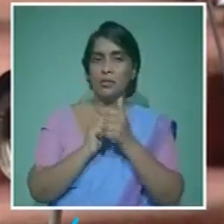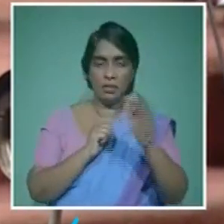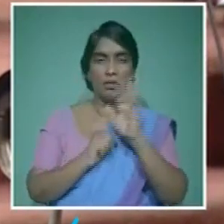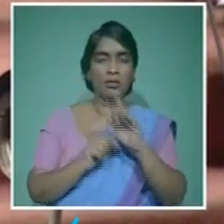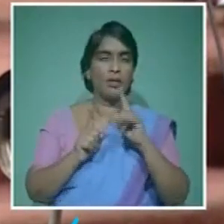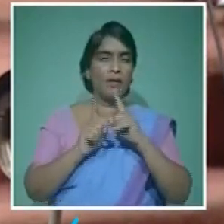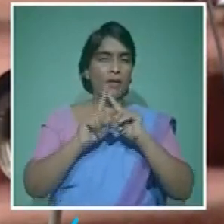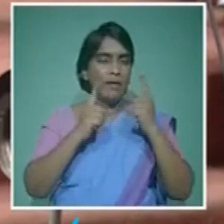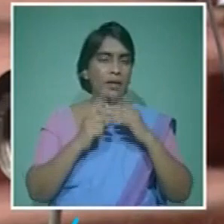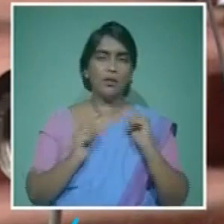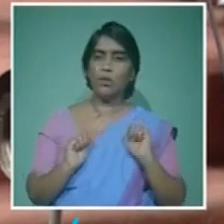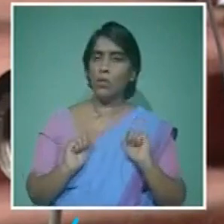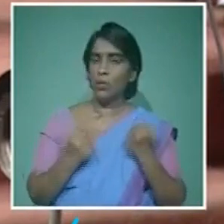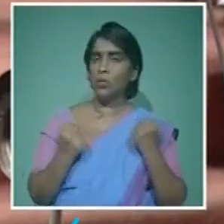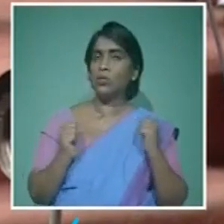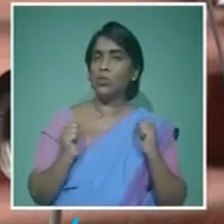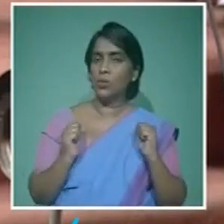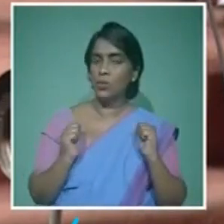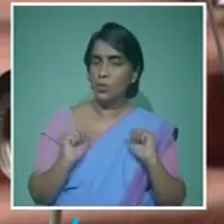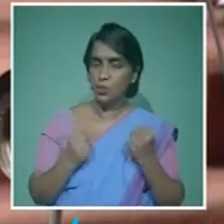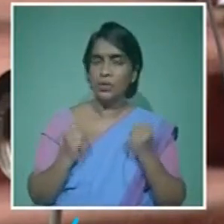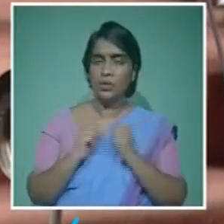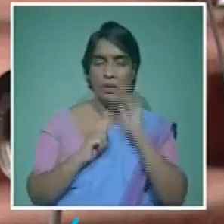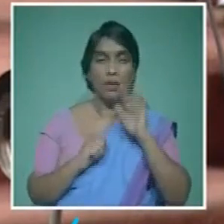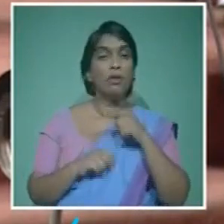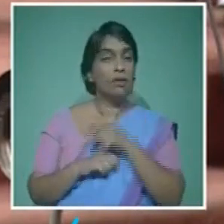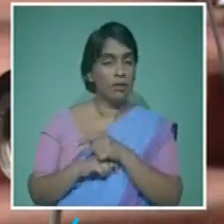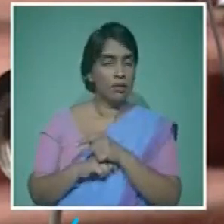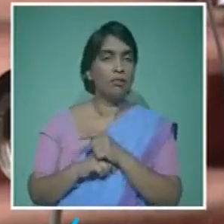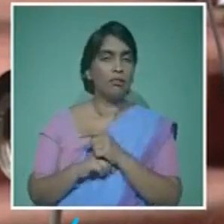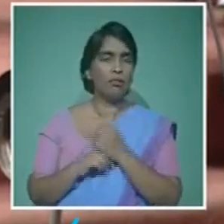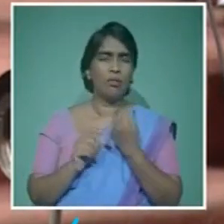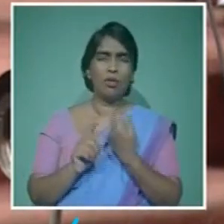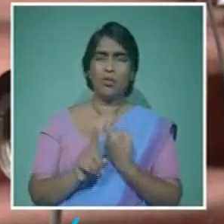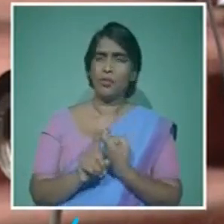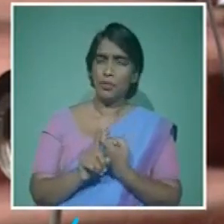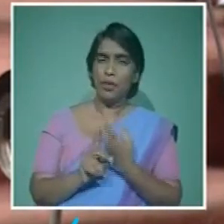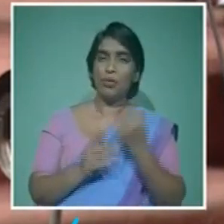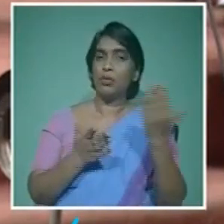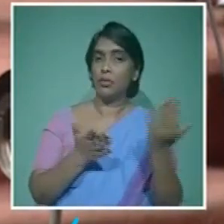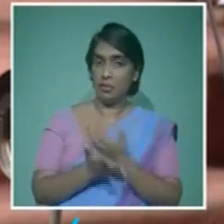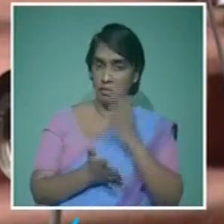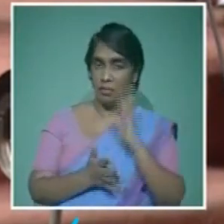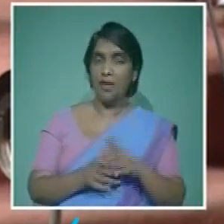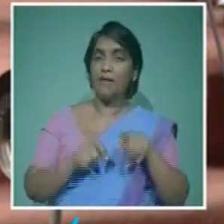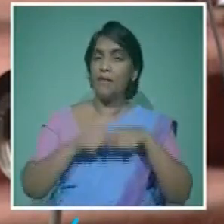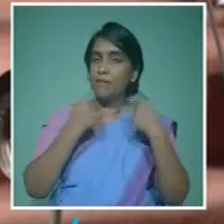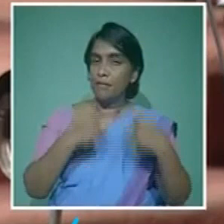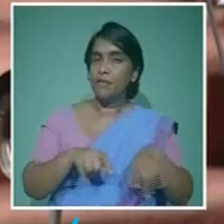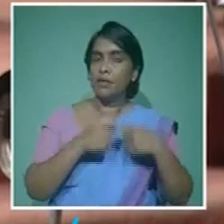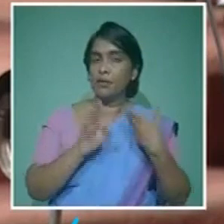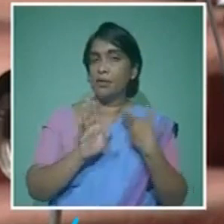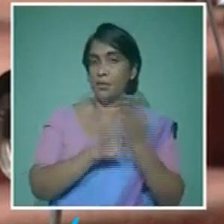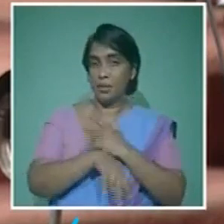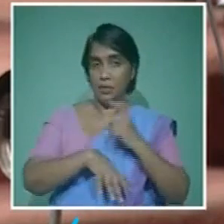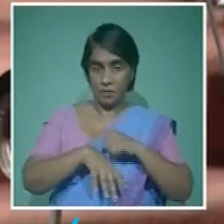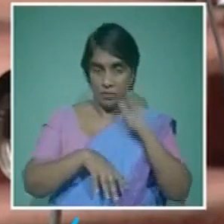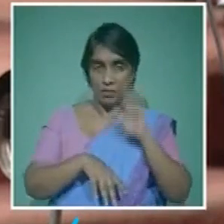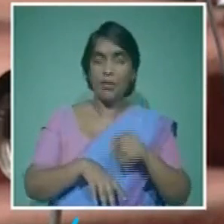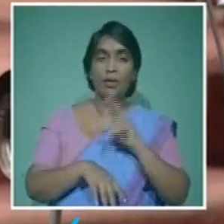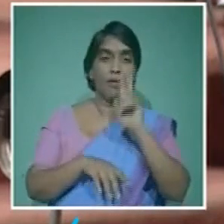எடுக்கப்பட்டிருக்கின்றன. அந்த முயற்சிகளுக்கு பல கோடிக்கணக்கான காசுகள் செலவழிக்கப்பட்டிருக்கின்றது. இந்த